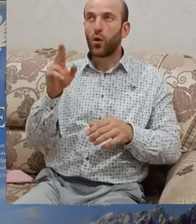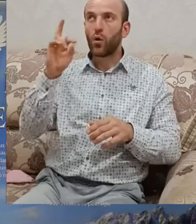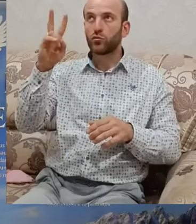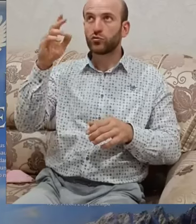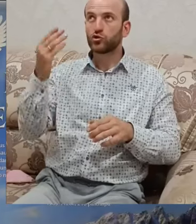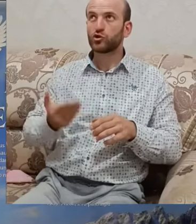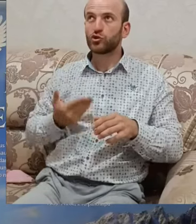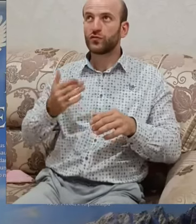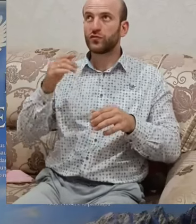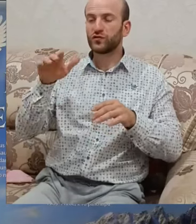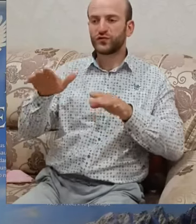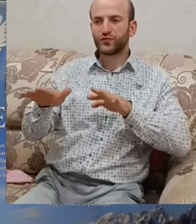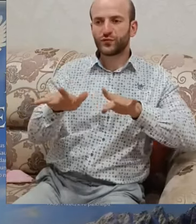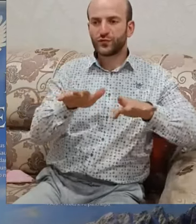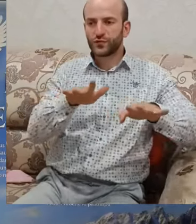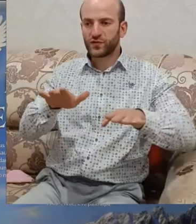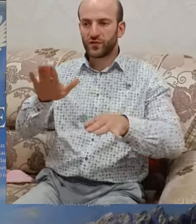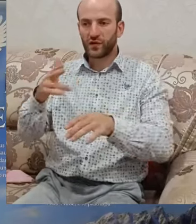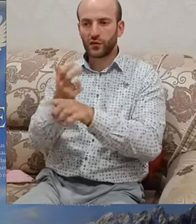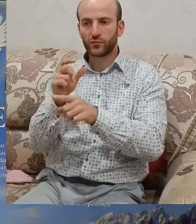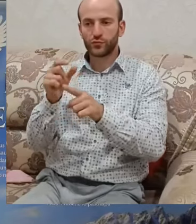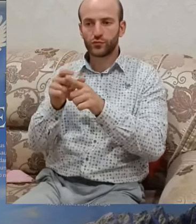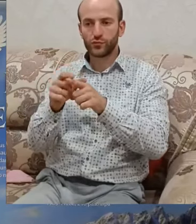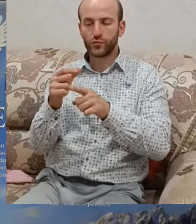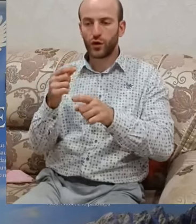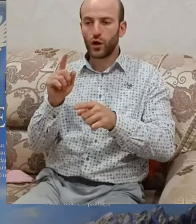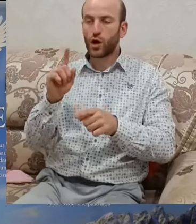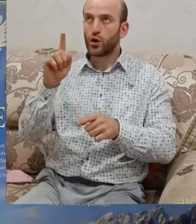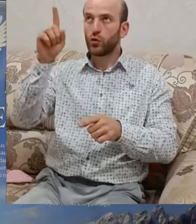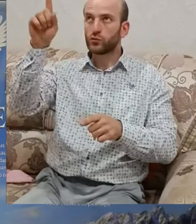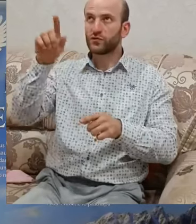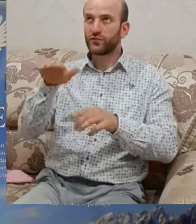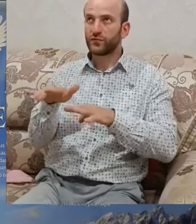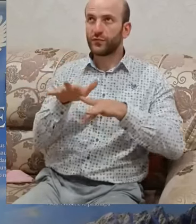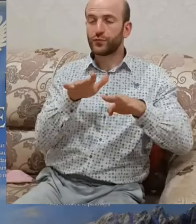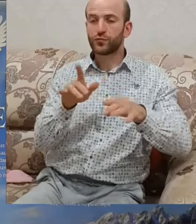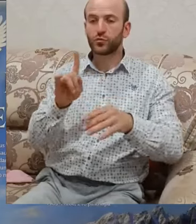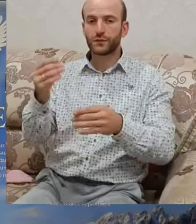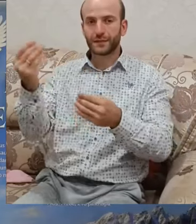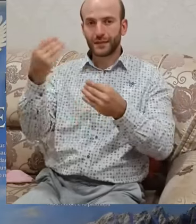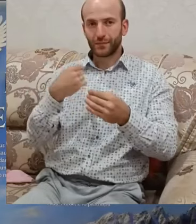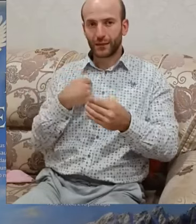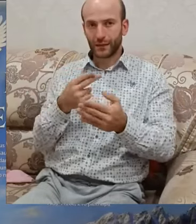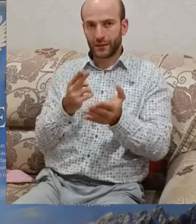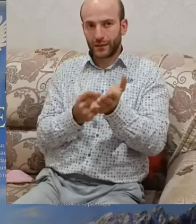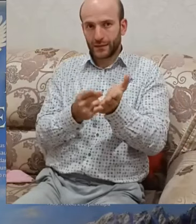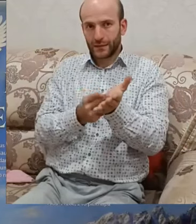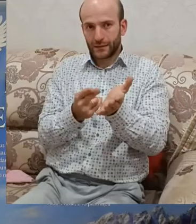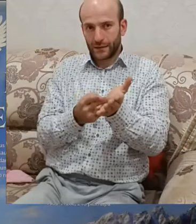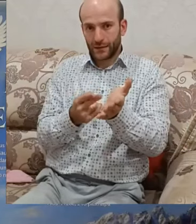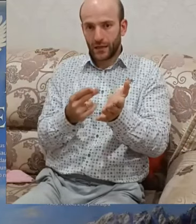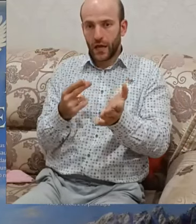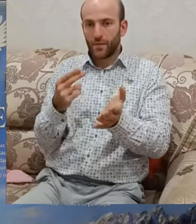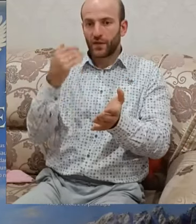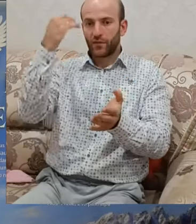чтобы доказать, mes esame išėjime, nebijotina tiesa. Мы в исходе, это чистая